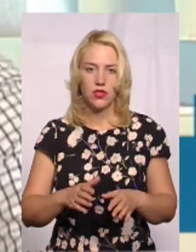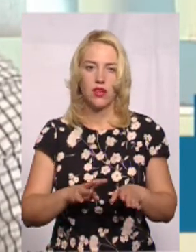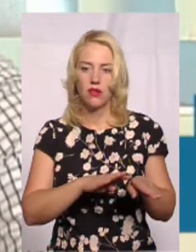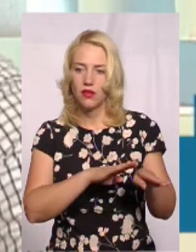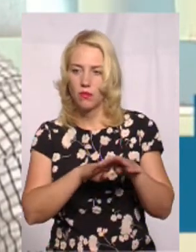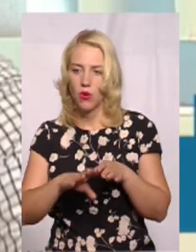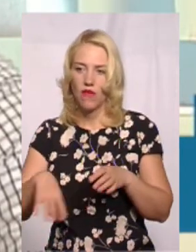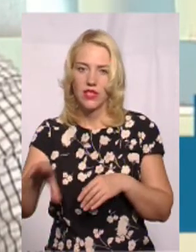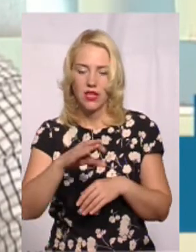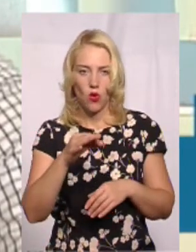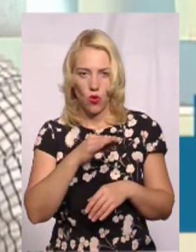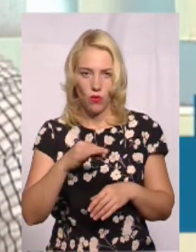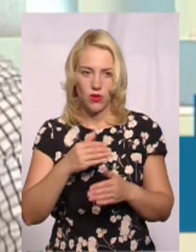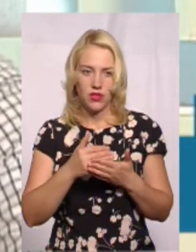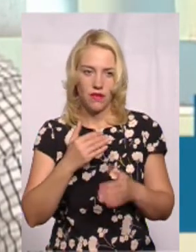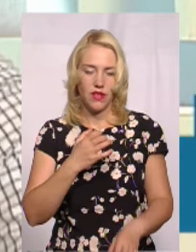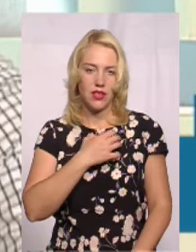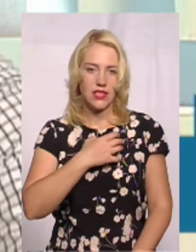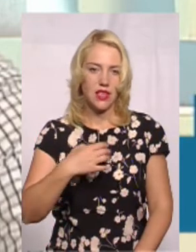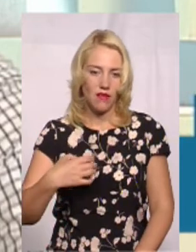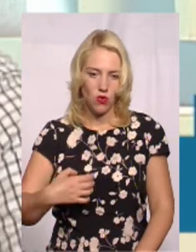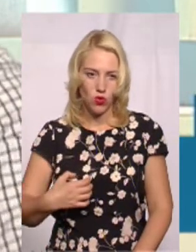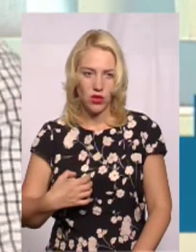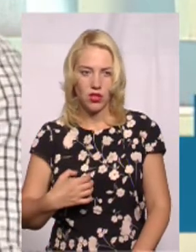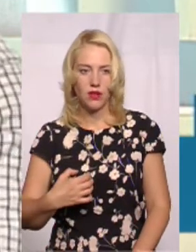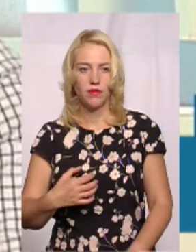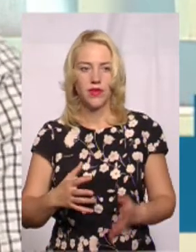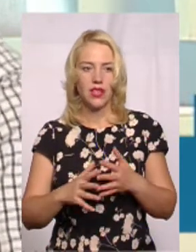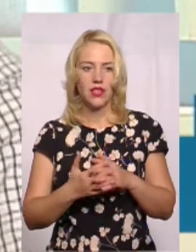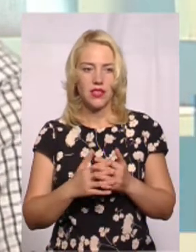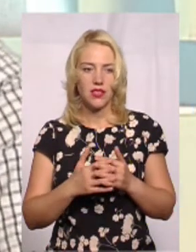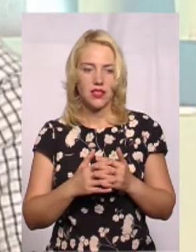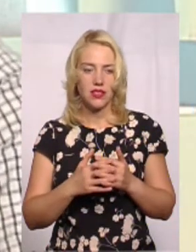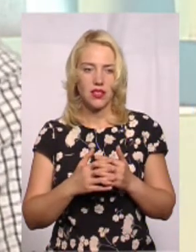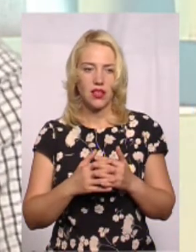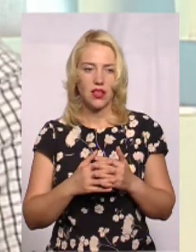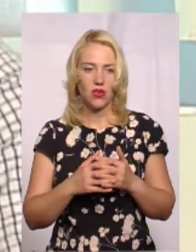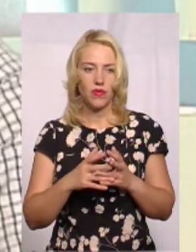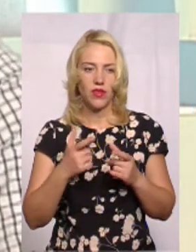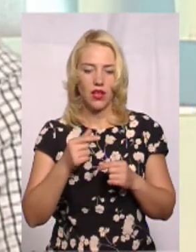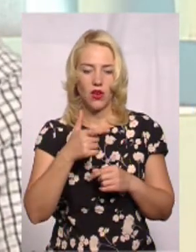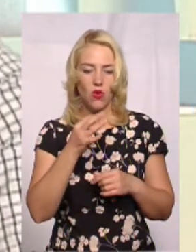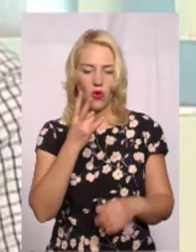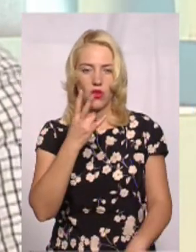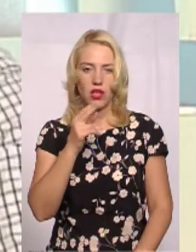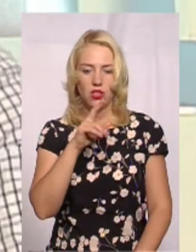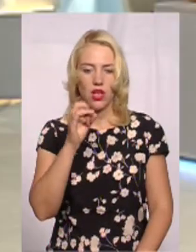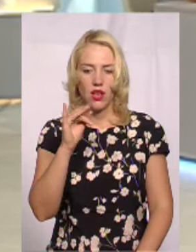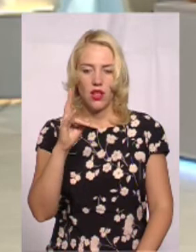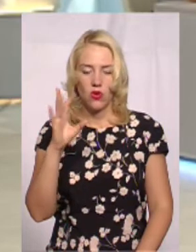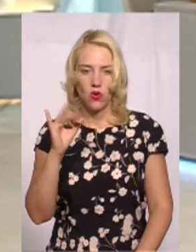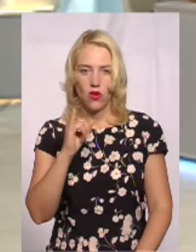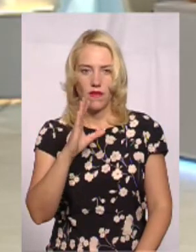мені. Від крайньої півночі Славутського району, крайнє село Хороловецьке НВК школа, де Гончаренко Іван нас набрав 2 роки